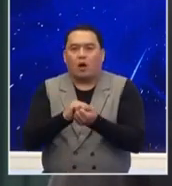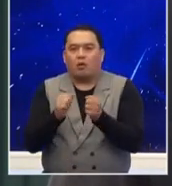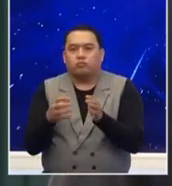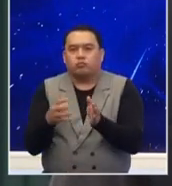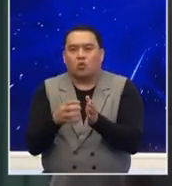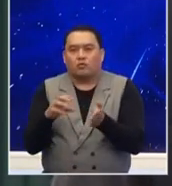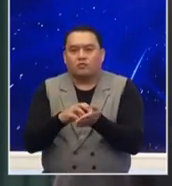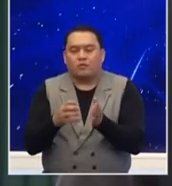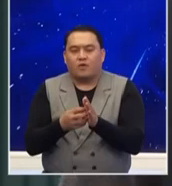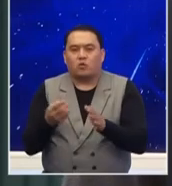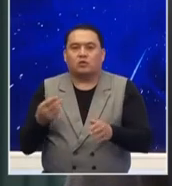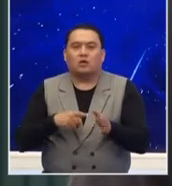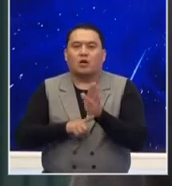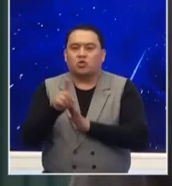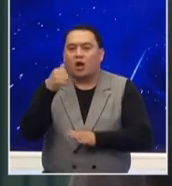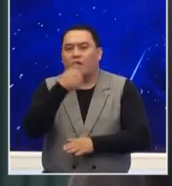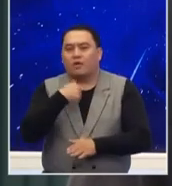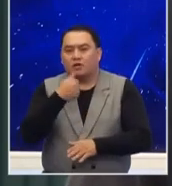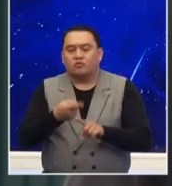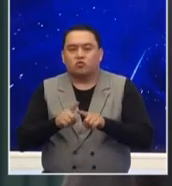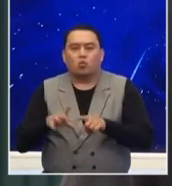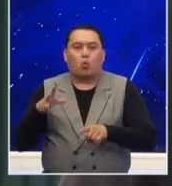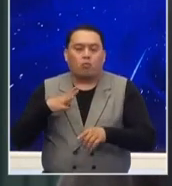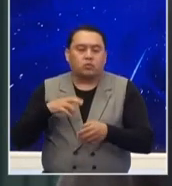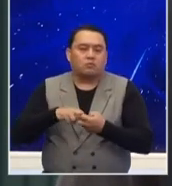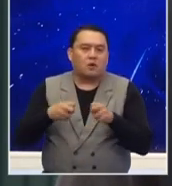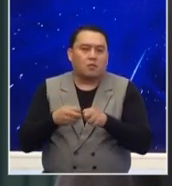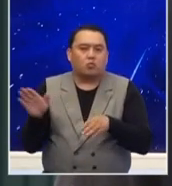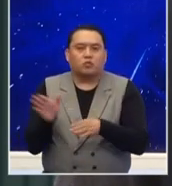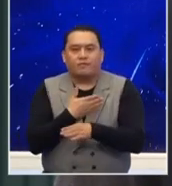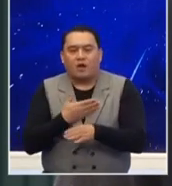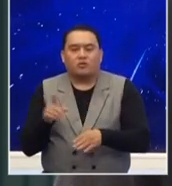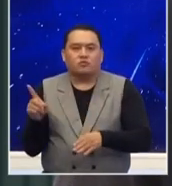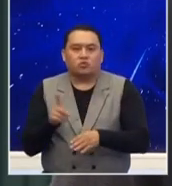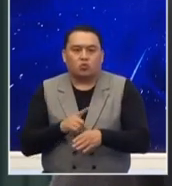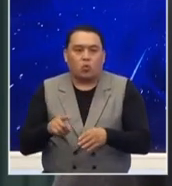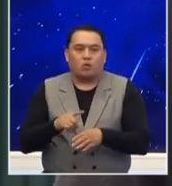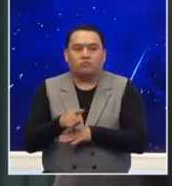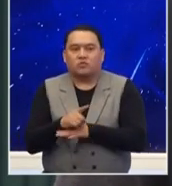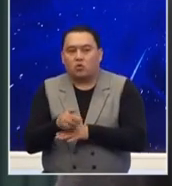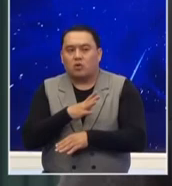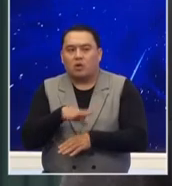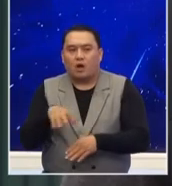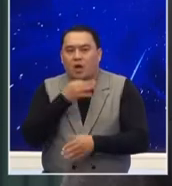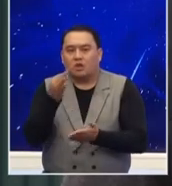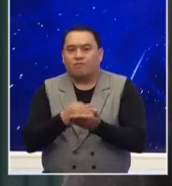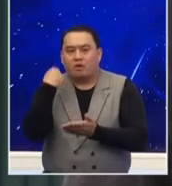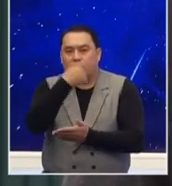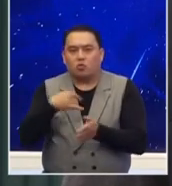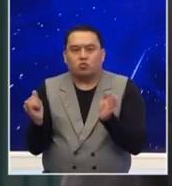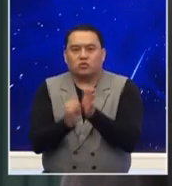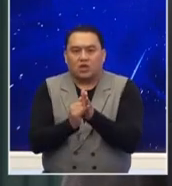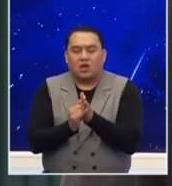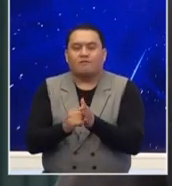держать в тепле. Вначале говорили, что нет счетчиков, устранили проблему. Далее не оказалось редукторов в ящике. Пришли ответственные лица и